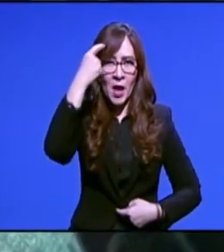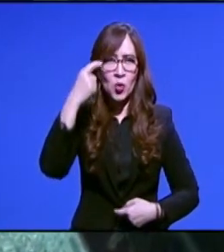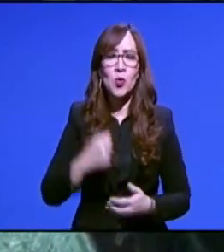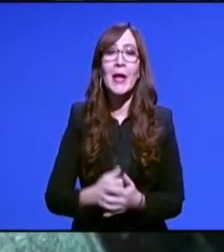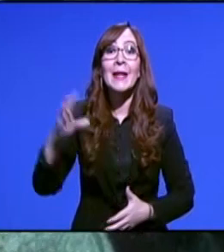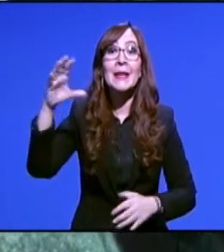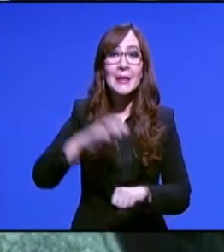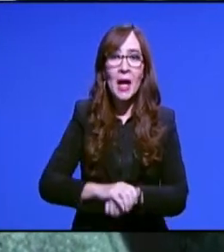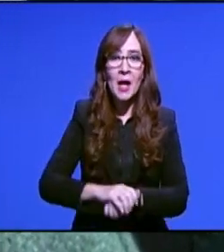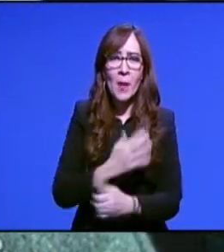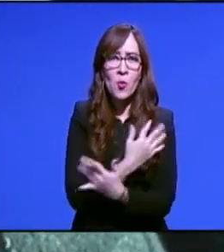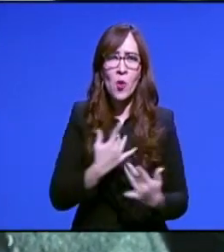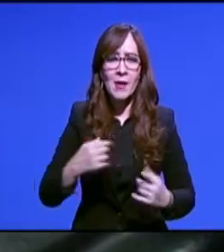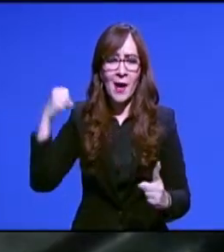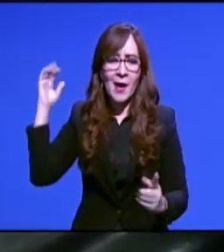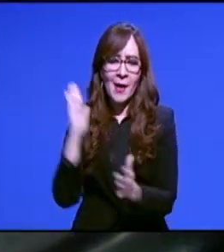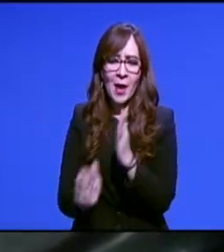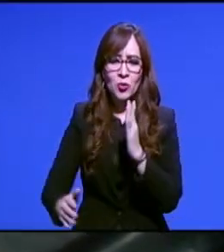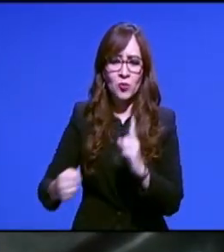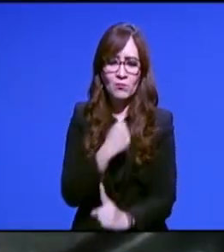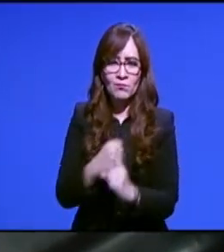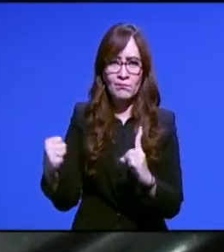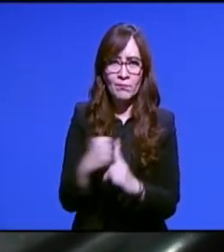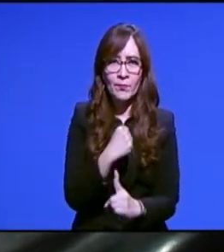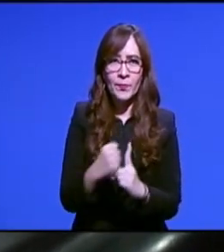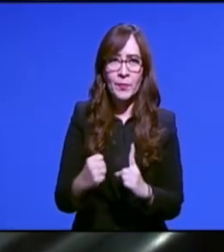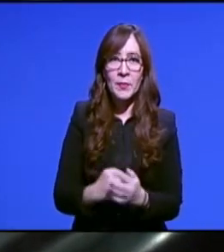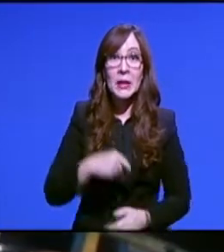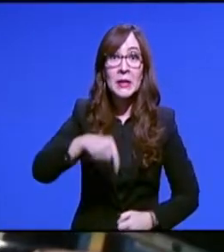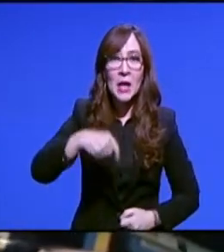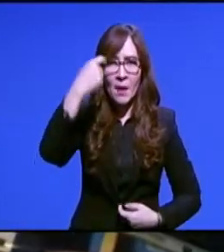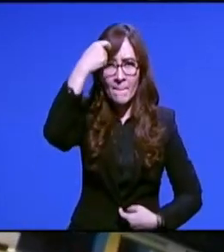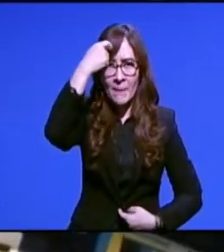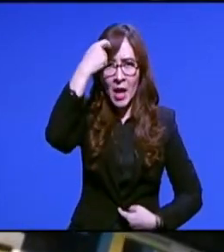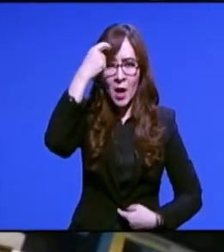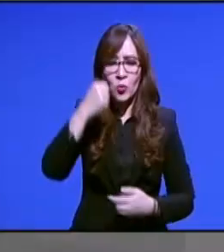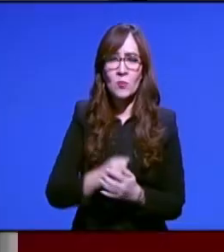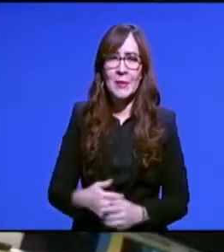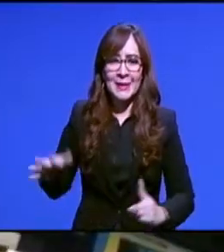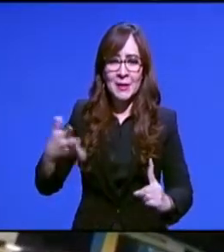babak belur. Polres Metro Bekasi Kota masih melakukan pemburuan pelaku yang melarikan diri.